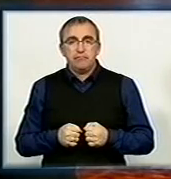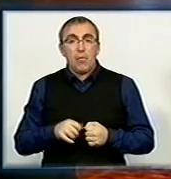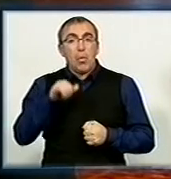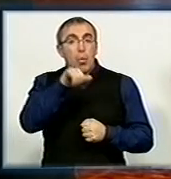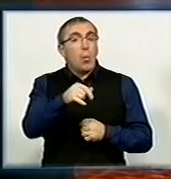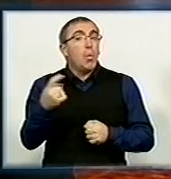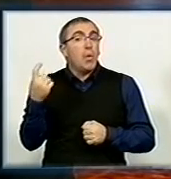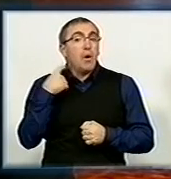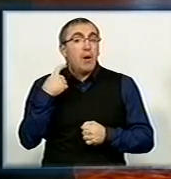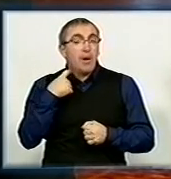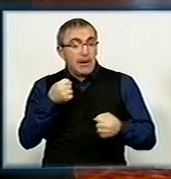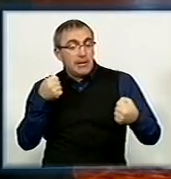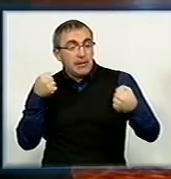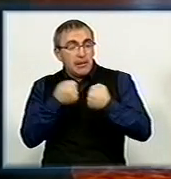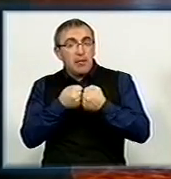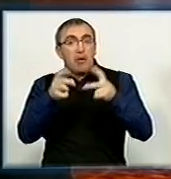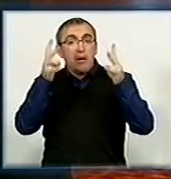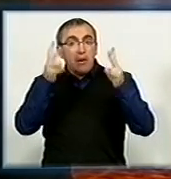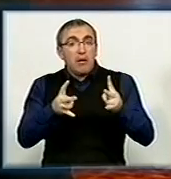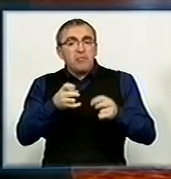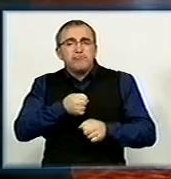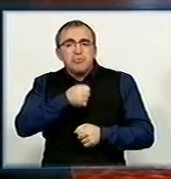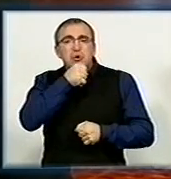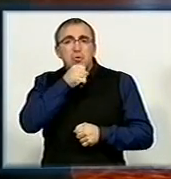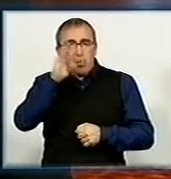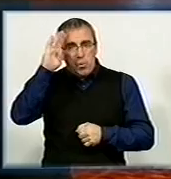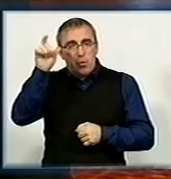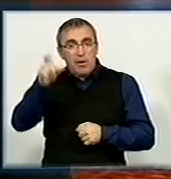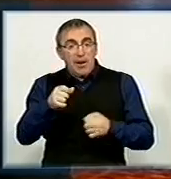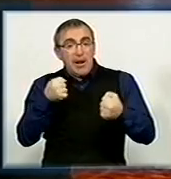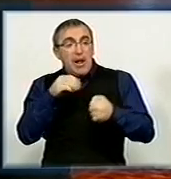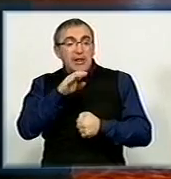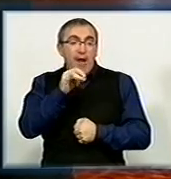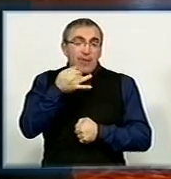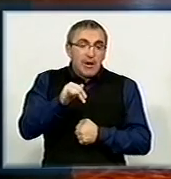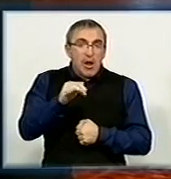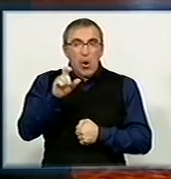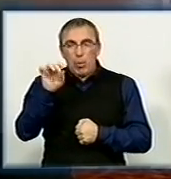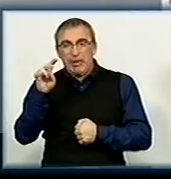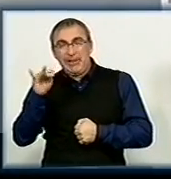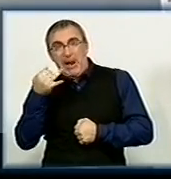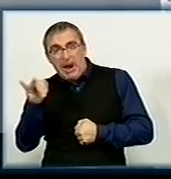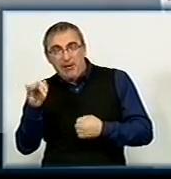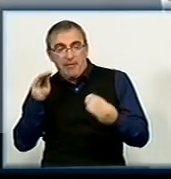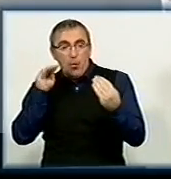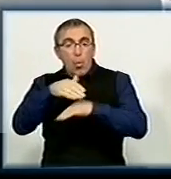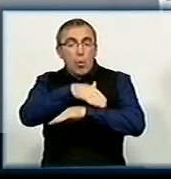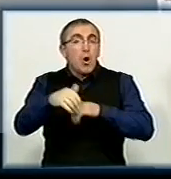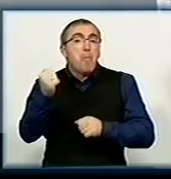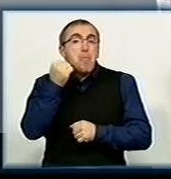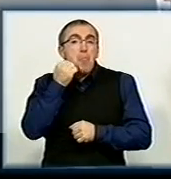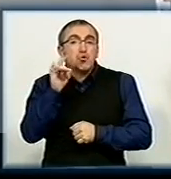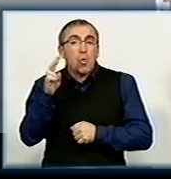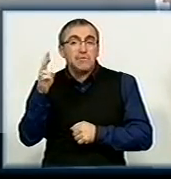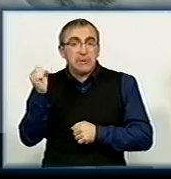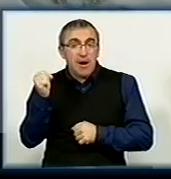У Кіровограді у ДТП постраждала літня людина. Не розминулися «Таврія» та «Хюндай». Сталася аварія на вулиці Московській, де їх винуватцем